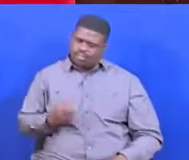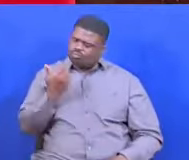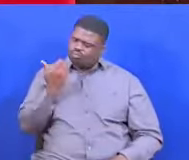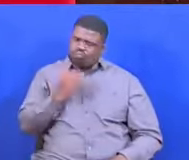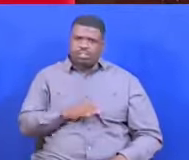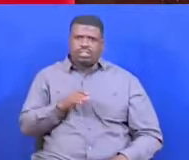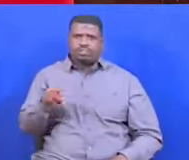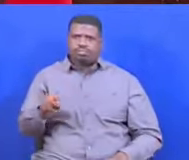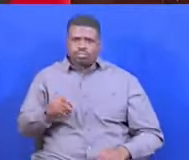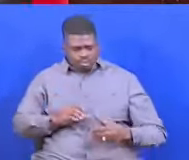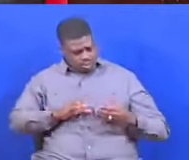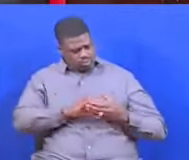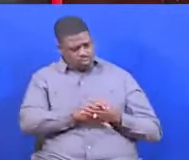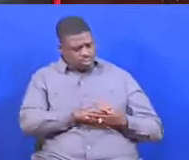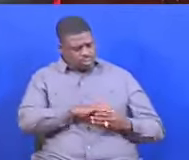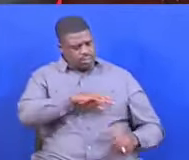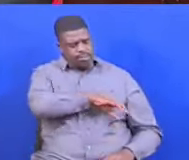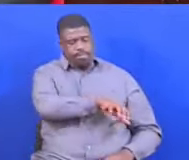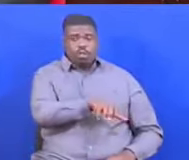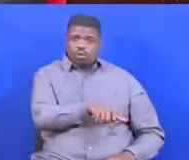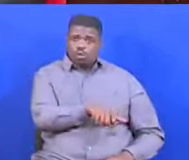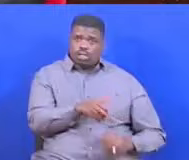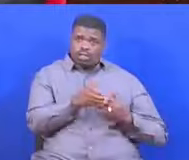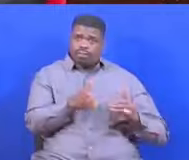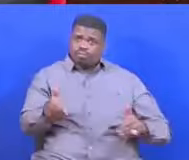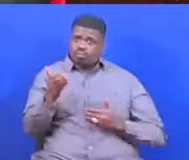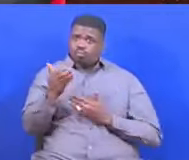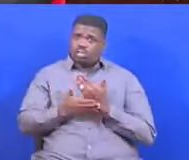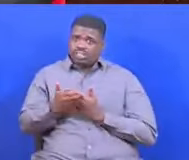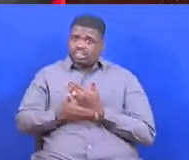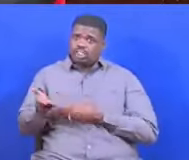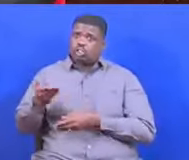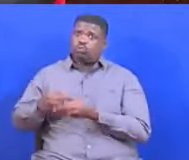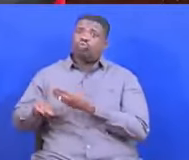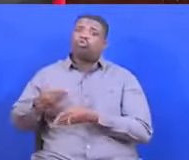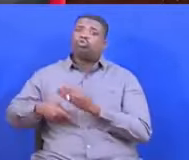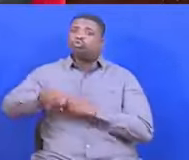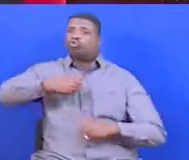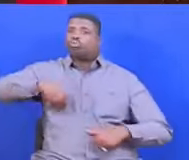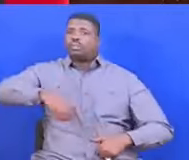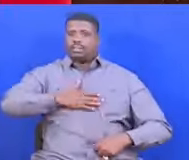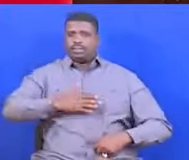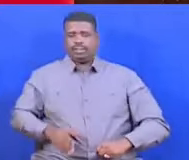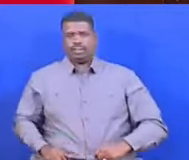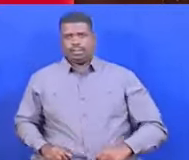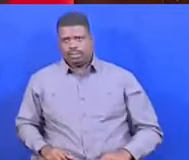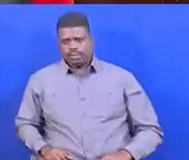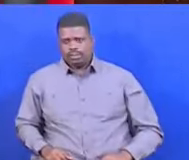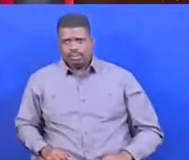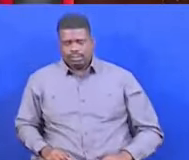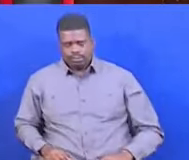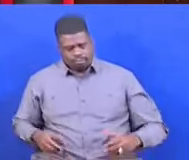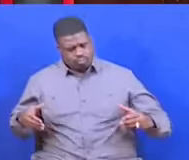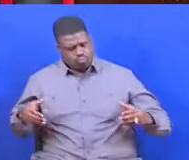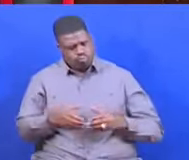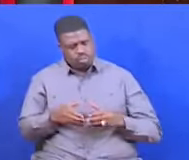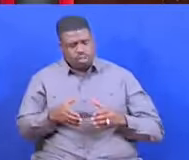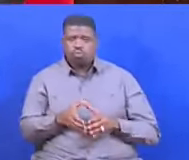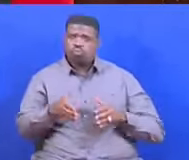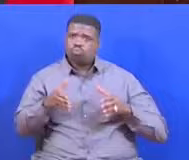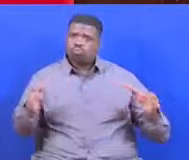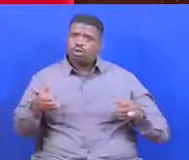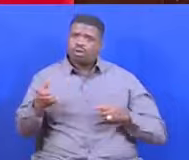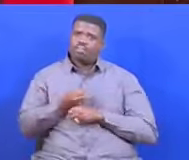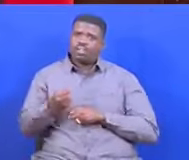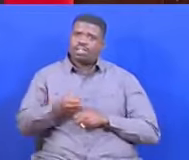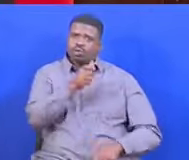muhimu, zinaunganisha mikoa na inafungua nchi yetu kiuchumi, na tulifanya mkutano mkubwa sana na wananchi